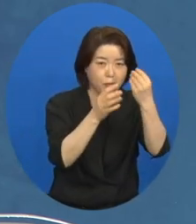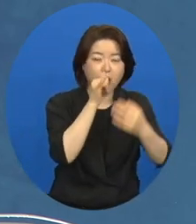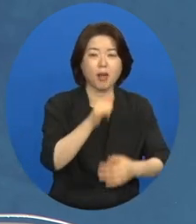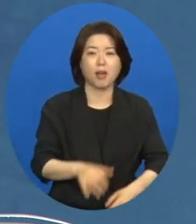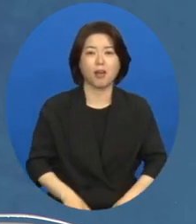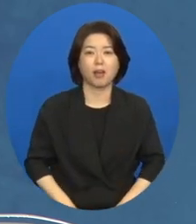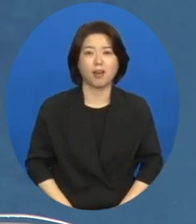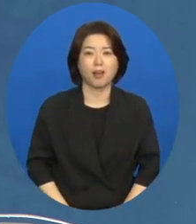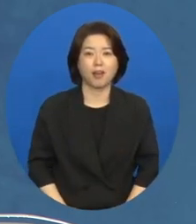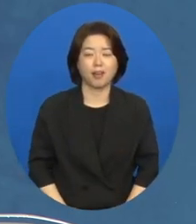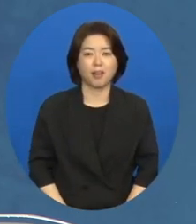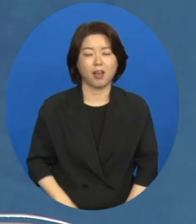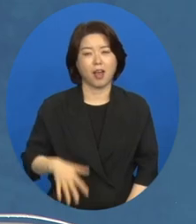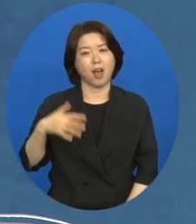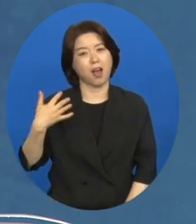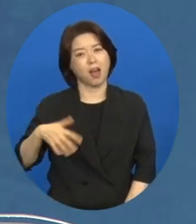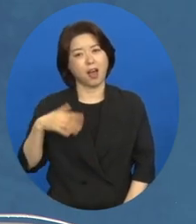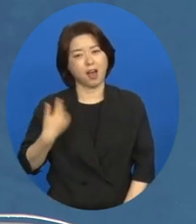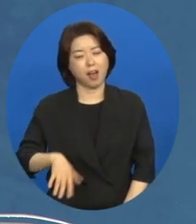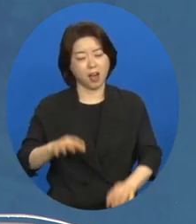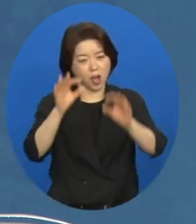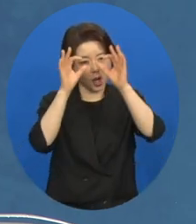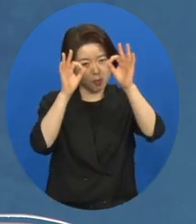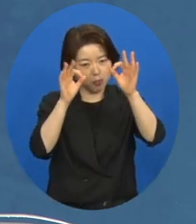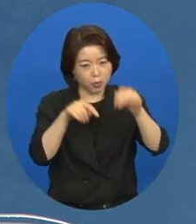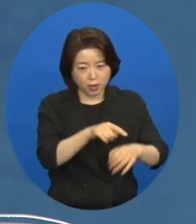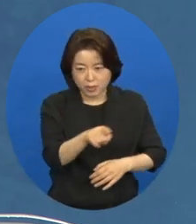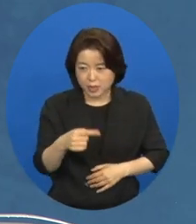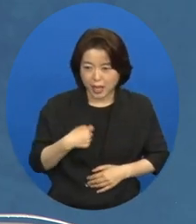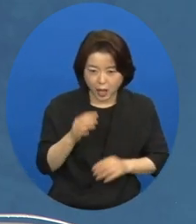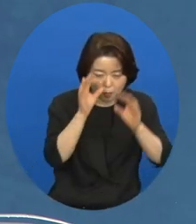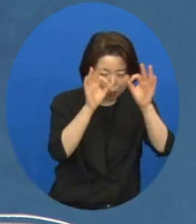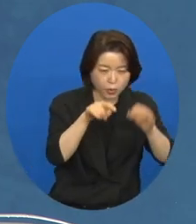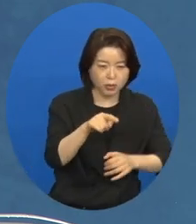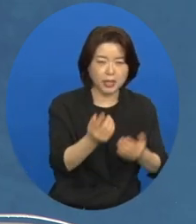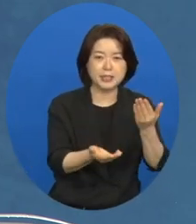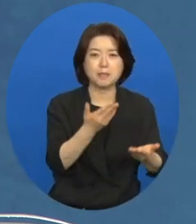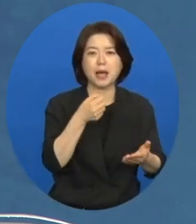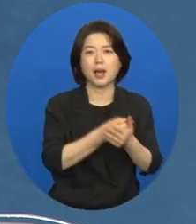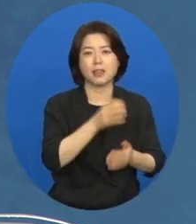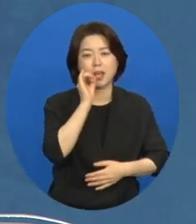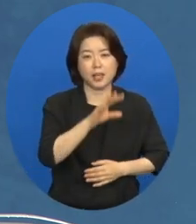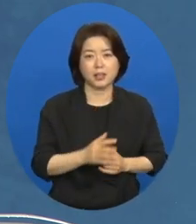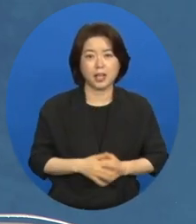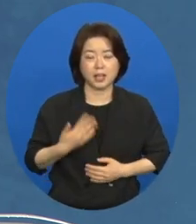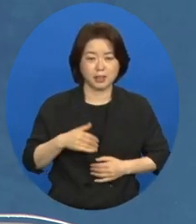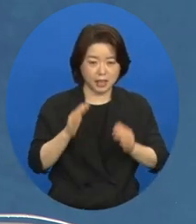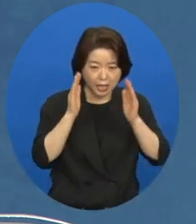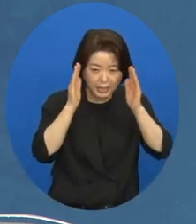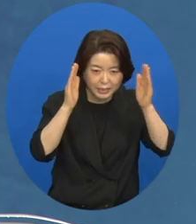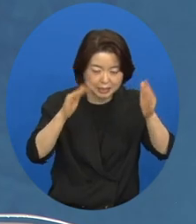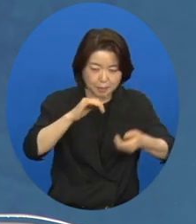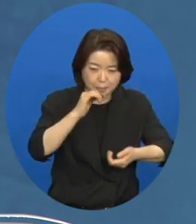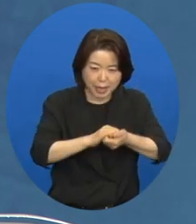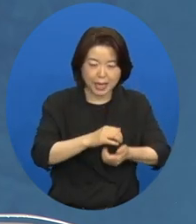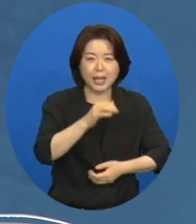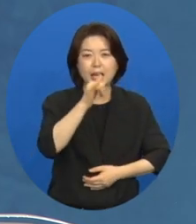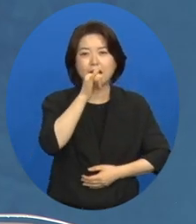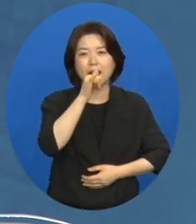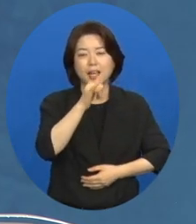들었어요. 보이는 것으로 절대 판단하면 안 되네. 내 시야, 내 한계는 딱 요 수준밖에 되지 않네.